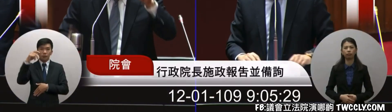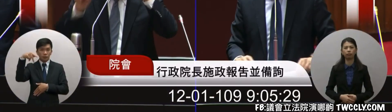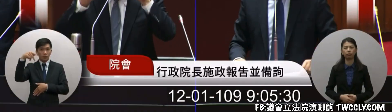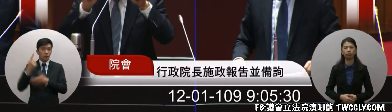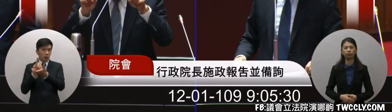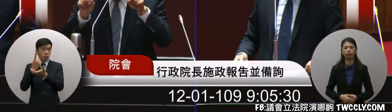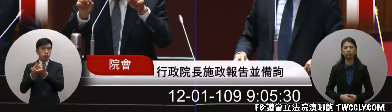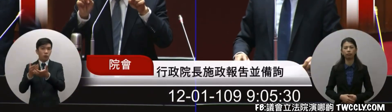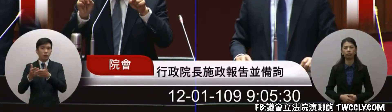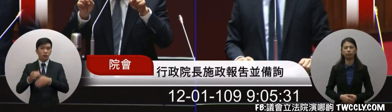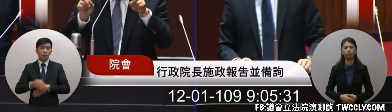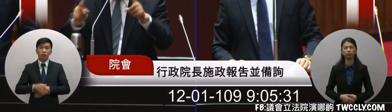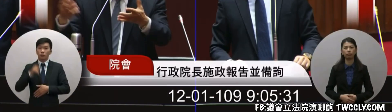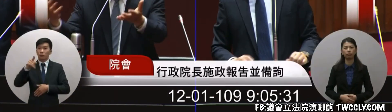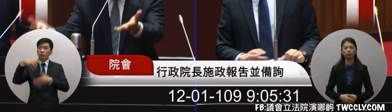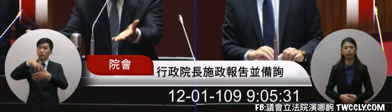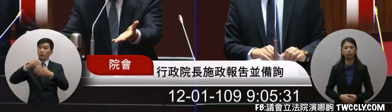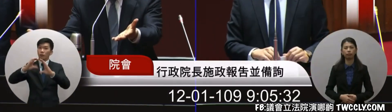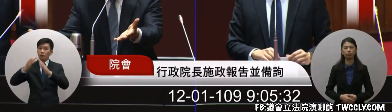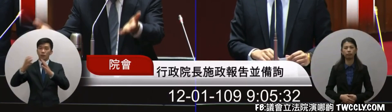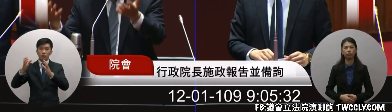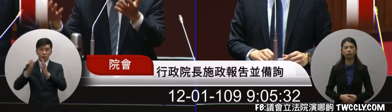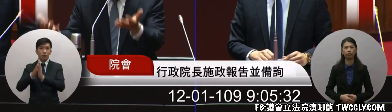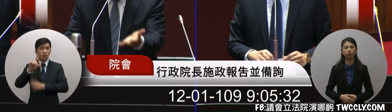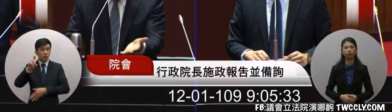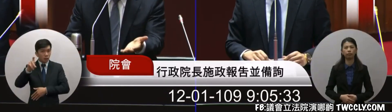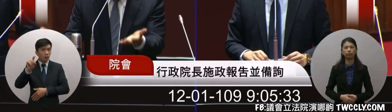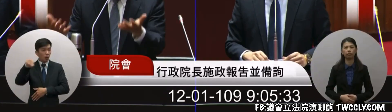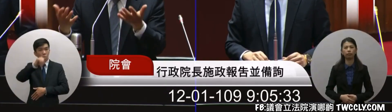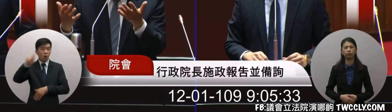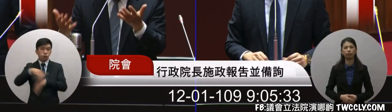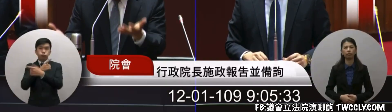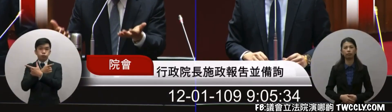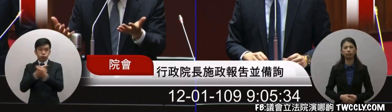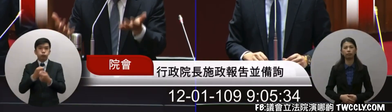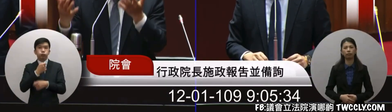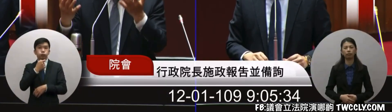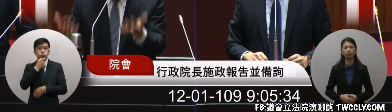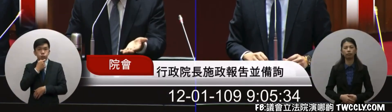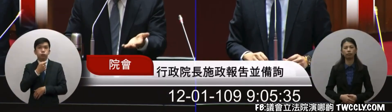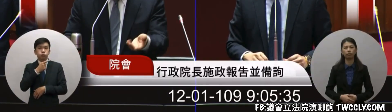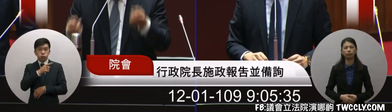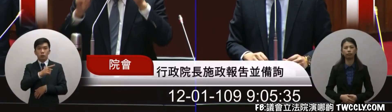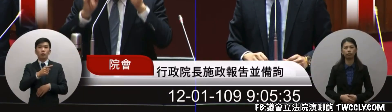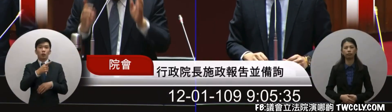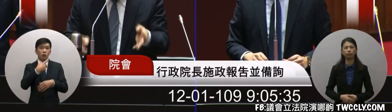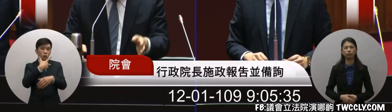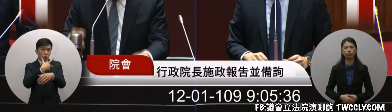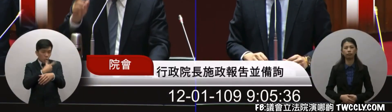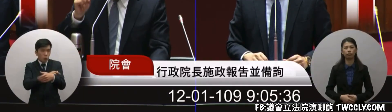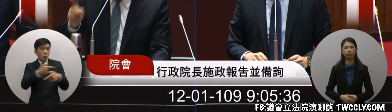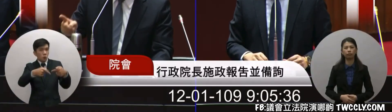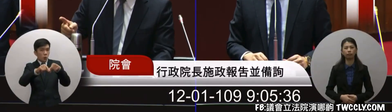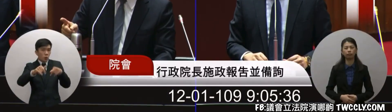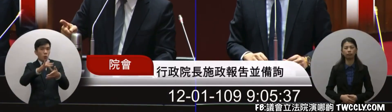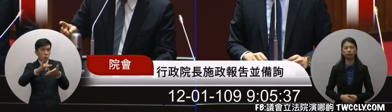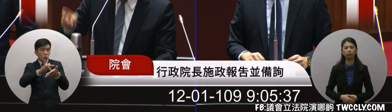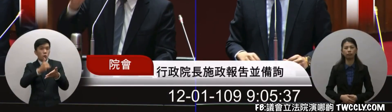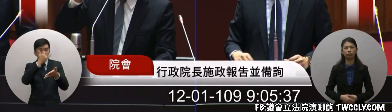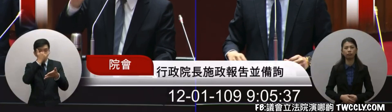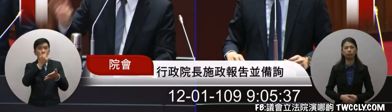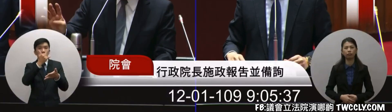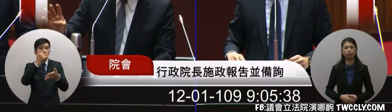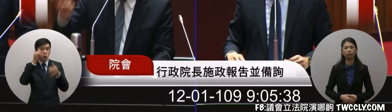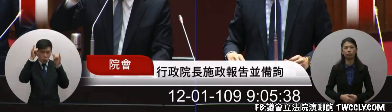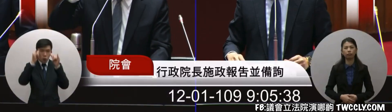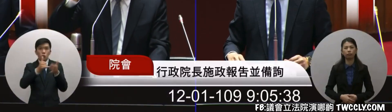CPTPP。11个国家都接受有莱克多巴胺的猪肉，我们最大的竞争对